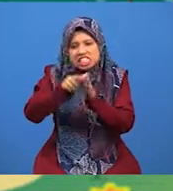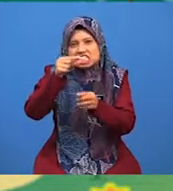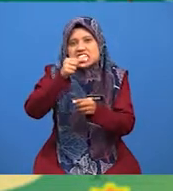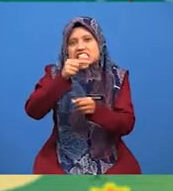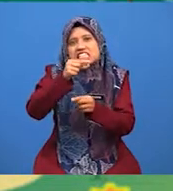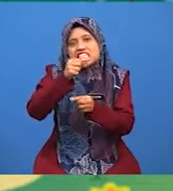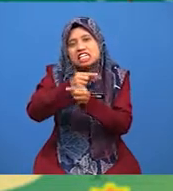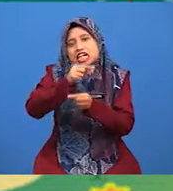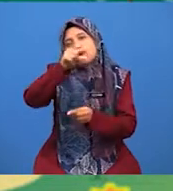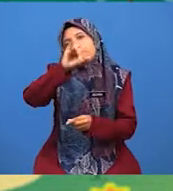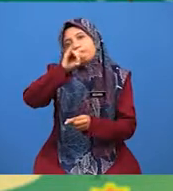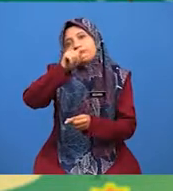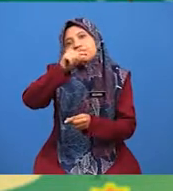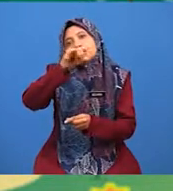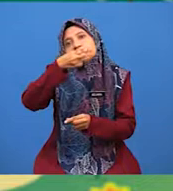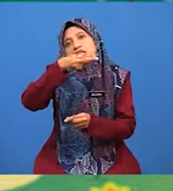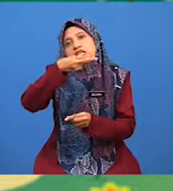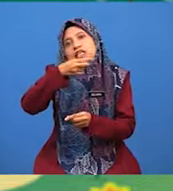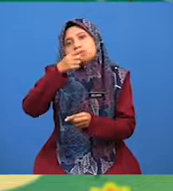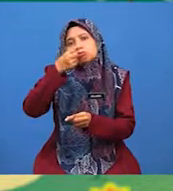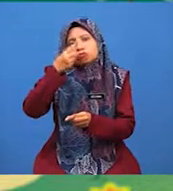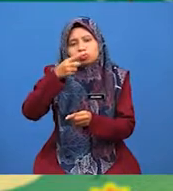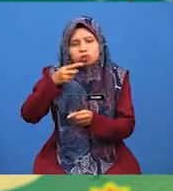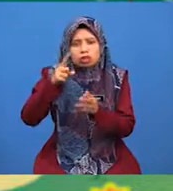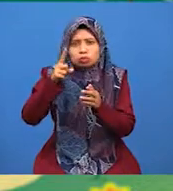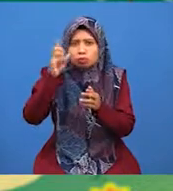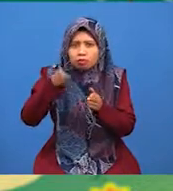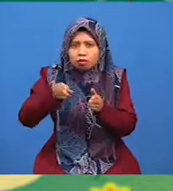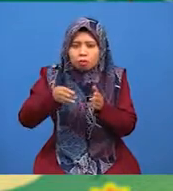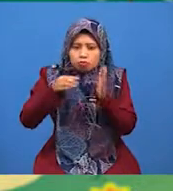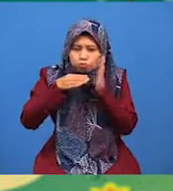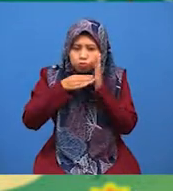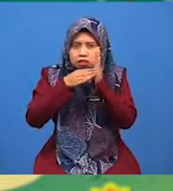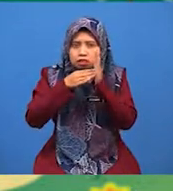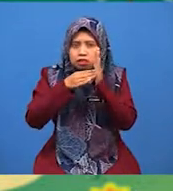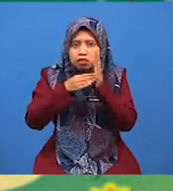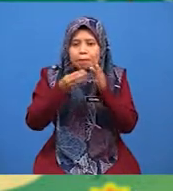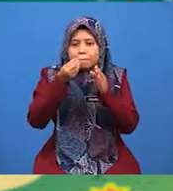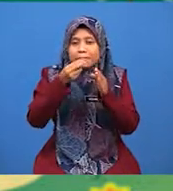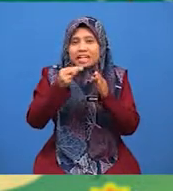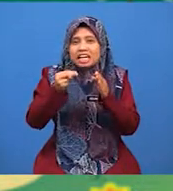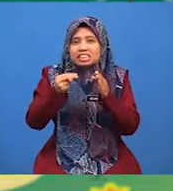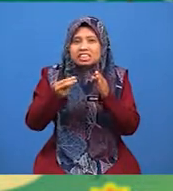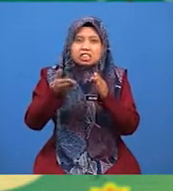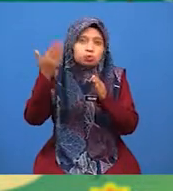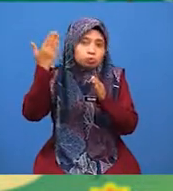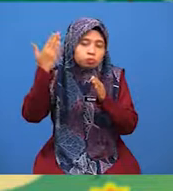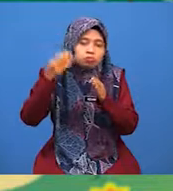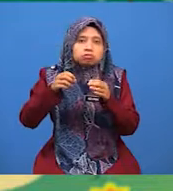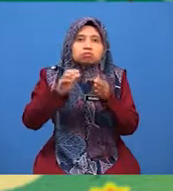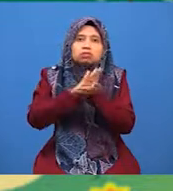kegigihan seseorang yang membuktikan bahawa makanan tradisi ini